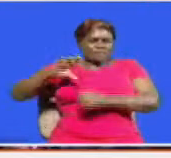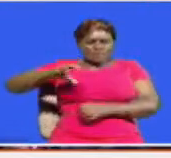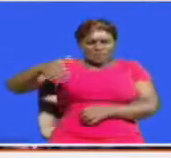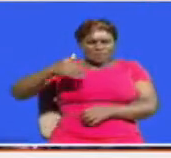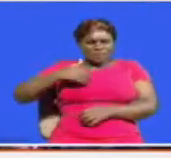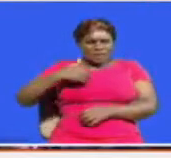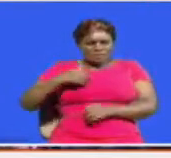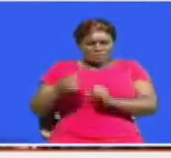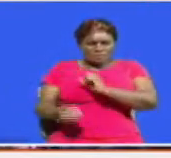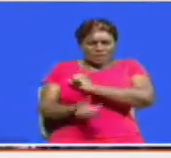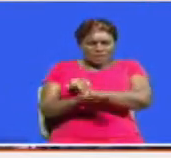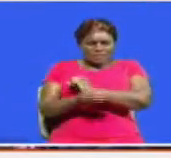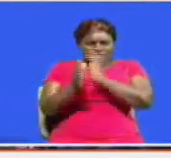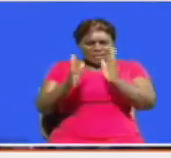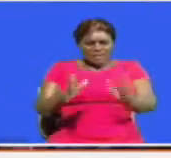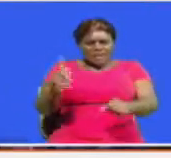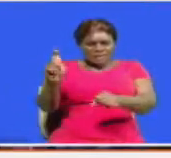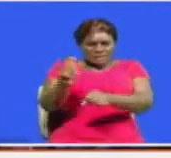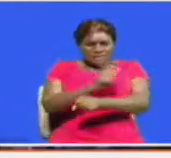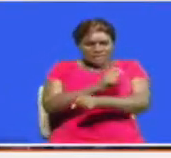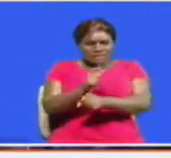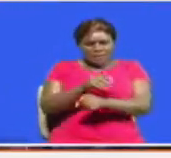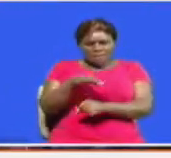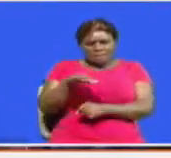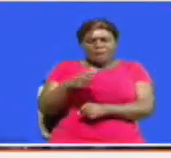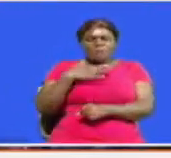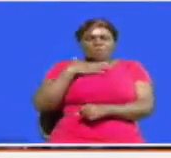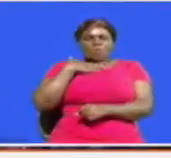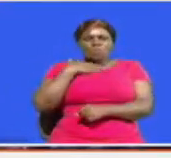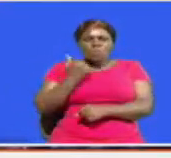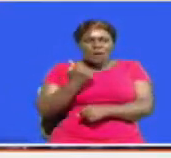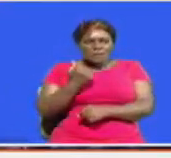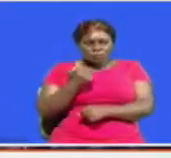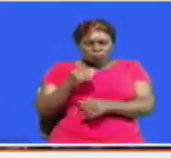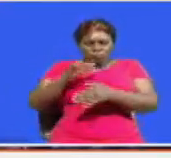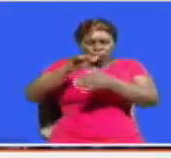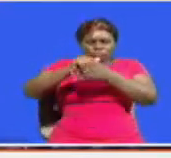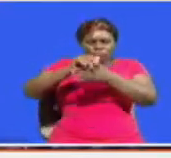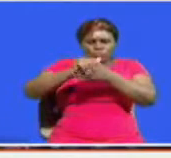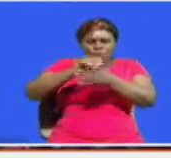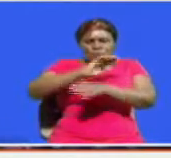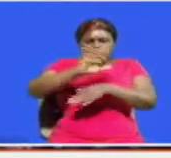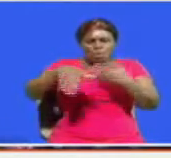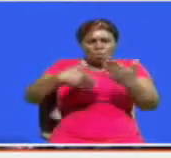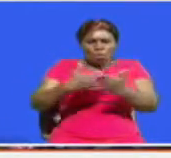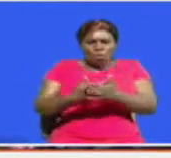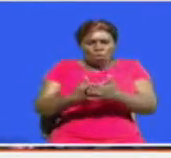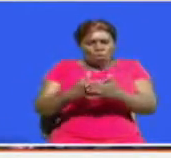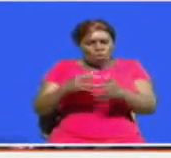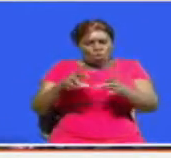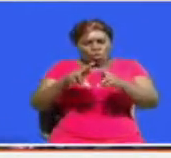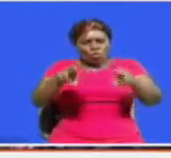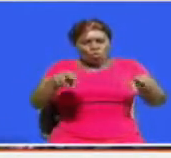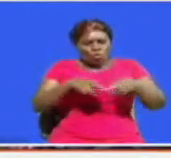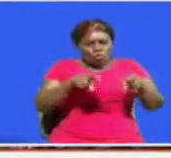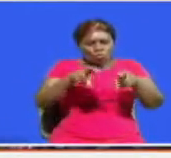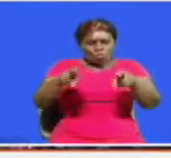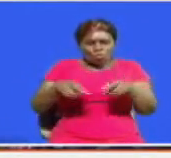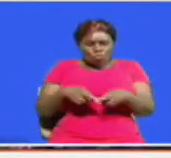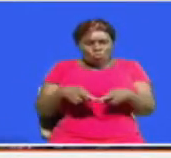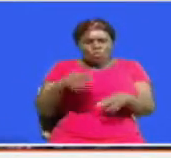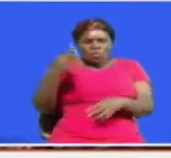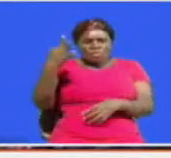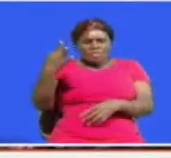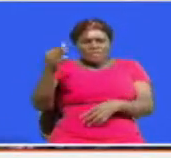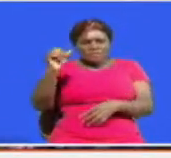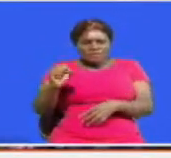have councillors. Juzi tuli train councillors ambao tunataka kuwa attach in all the wards in Kilifi County ambazo ni